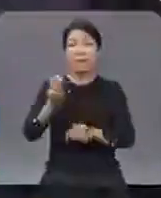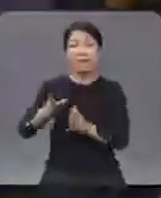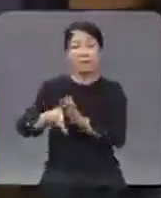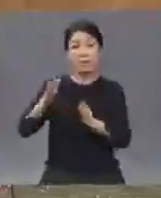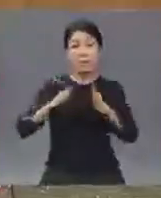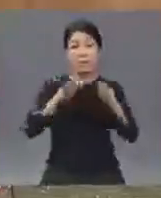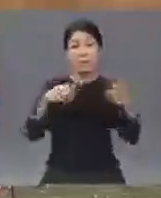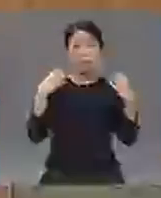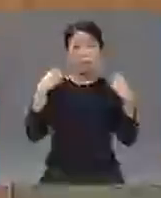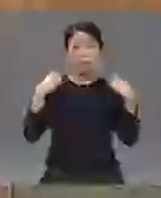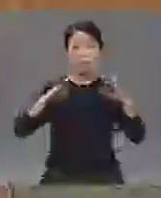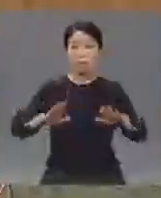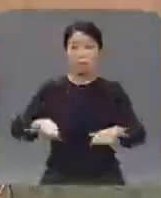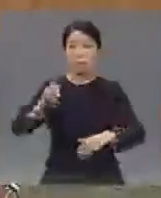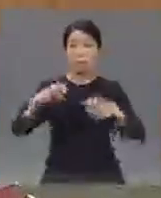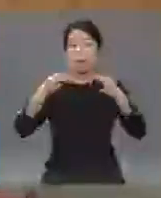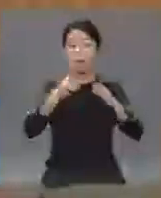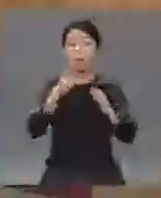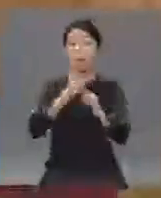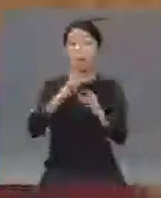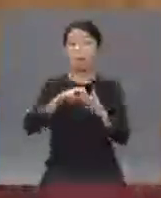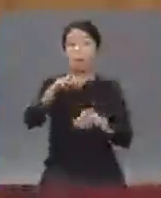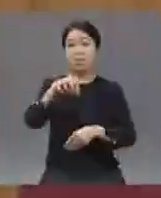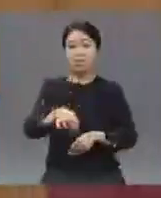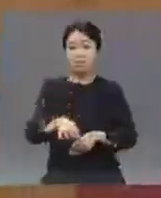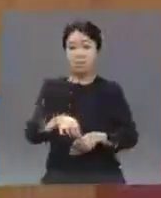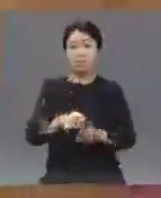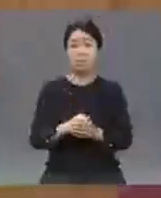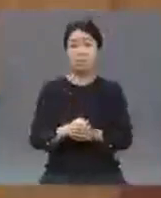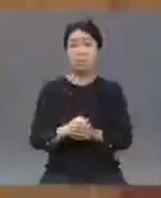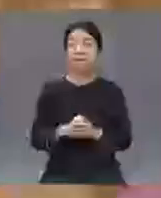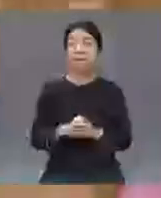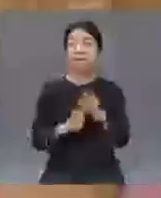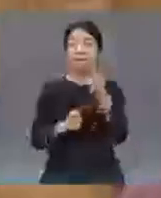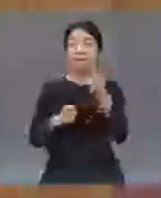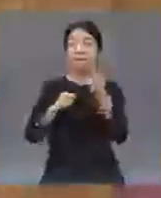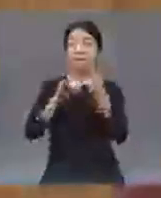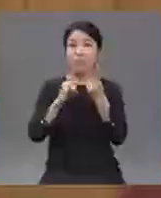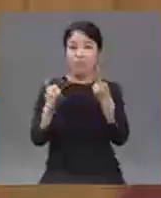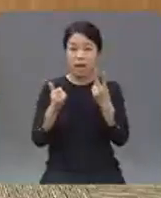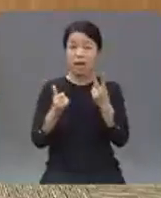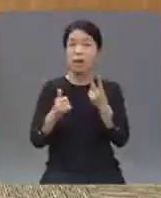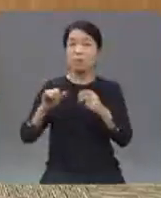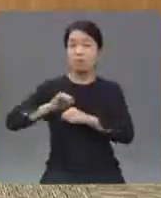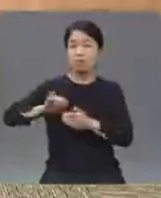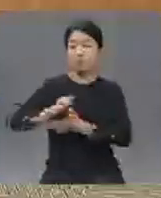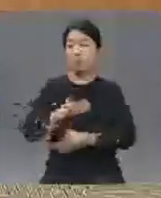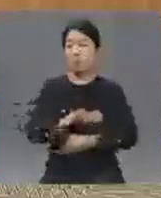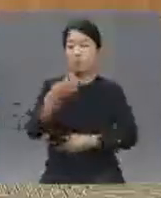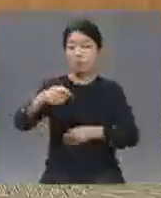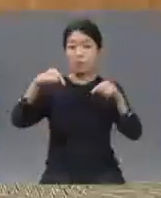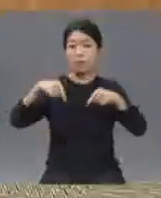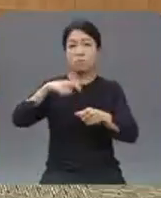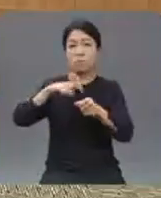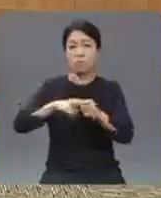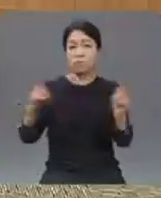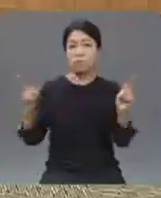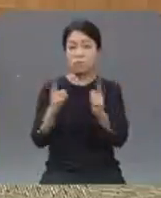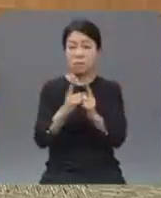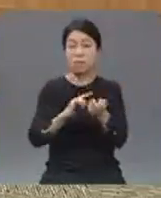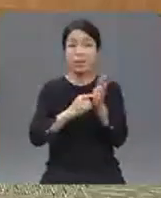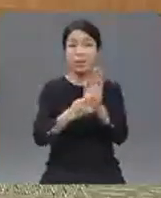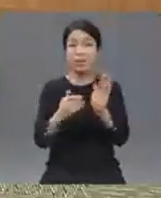광주시와 전남도는 오늘 광주 김대중 컨벤션센터에서 도시도지사가 군공항 이전 협의를 위해 회동한다고